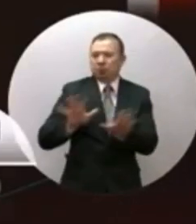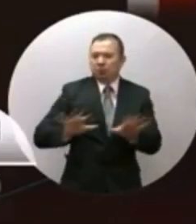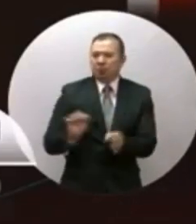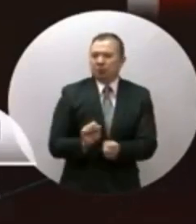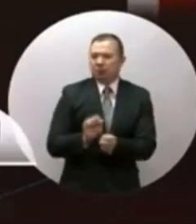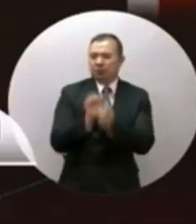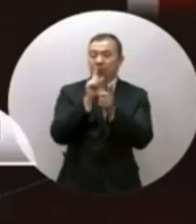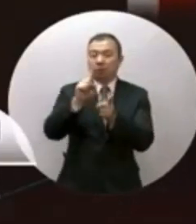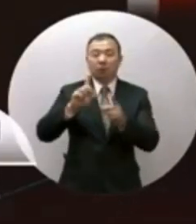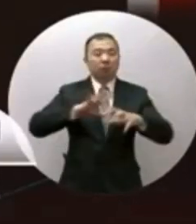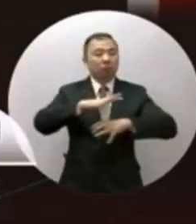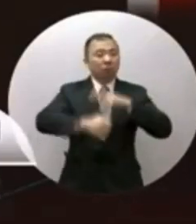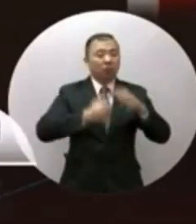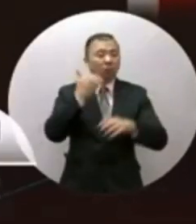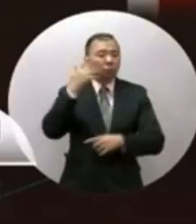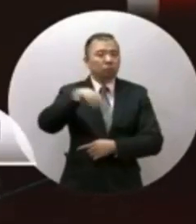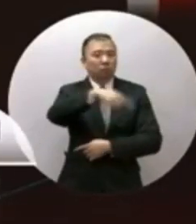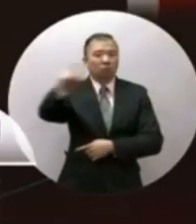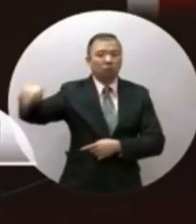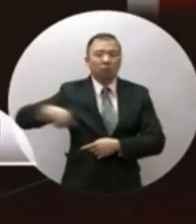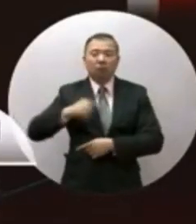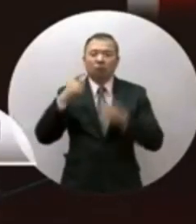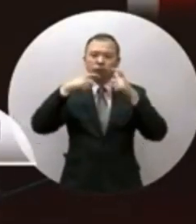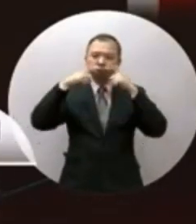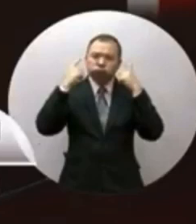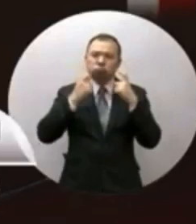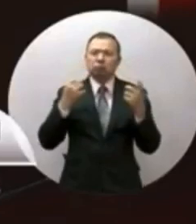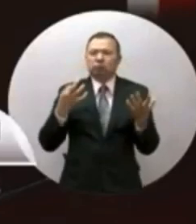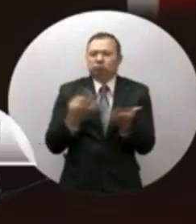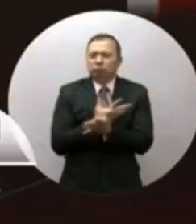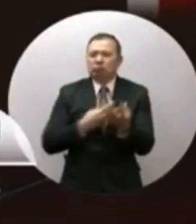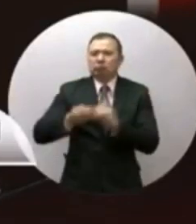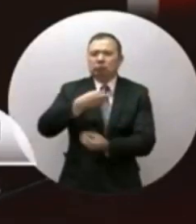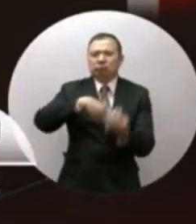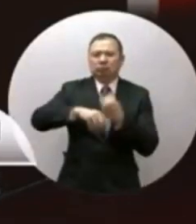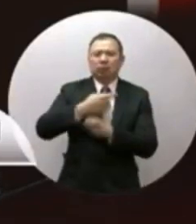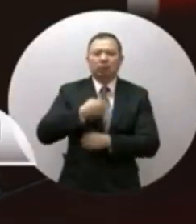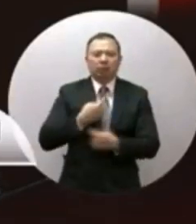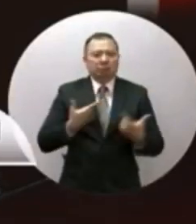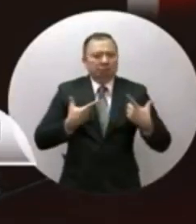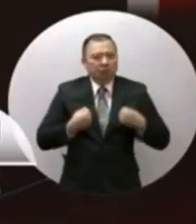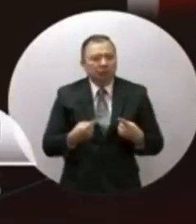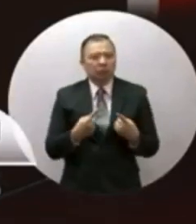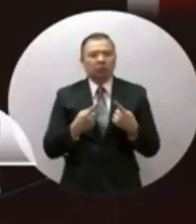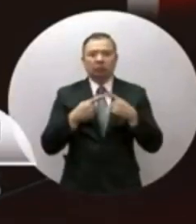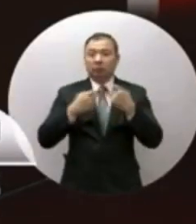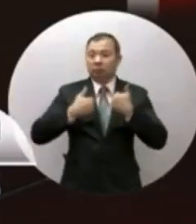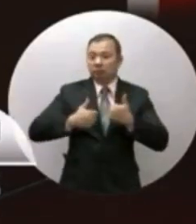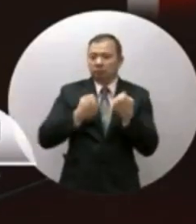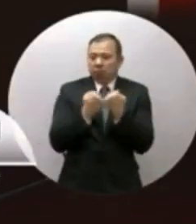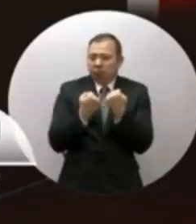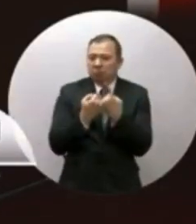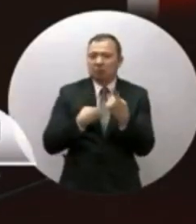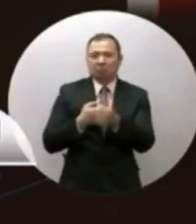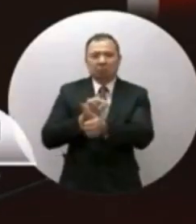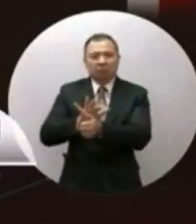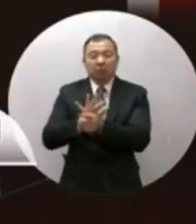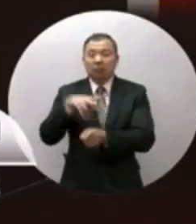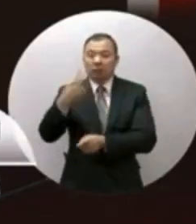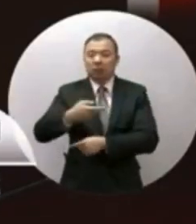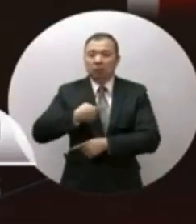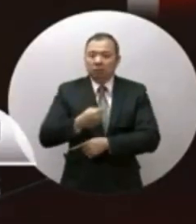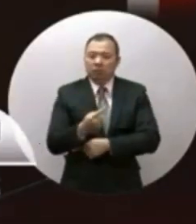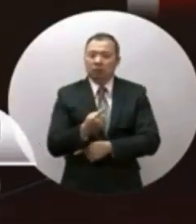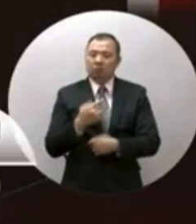世界需要口罩的国家给予人道的救助，给予护台湾、助